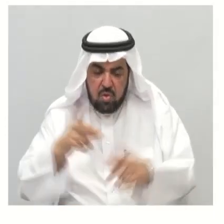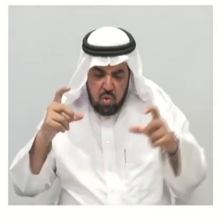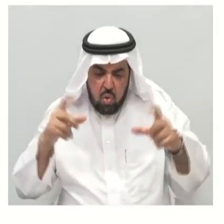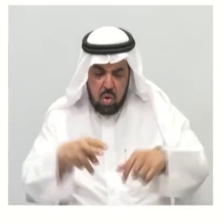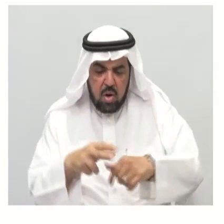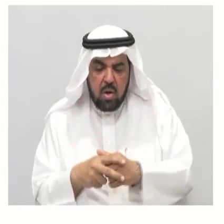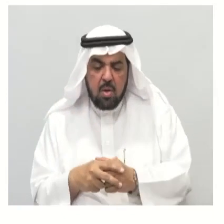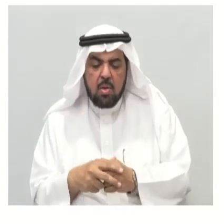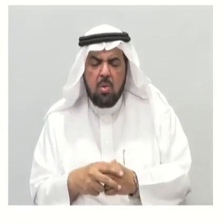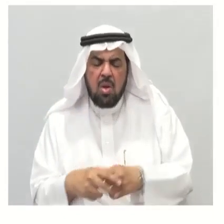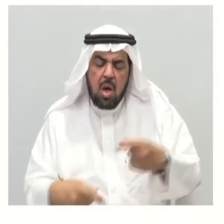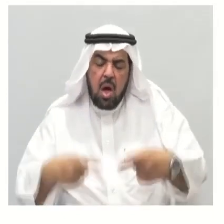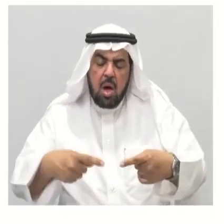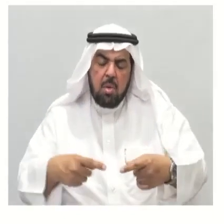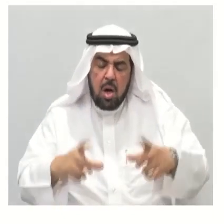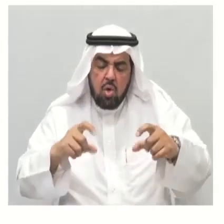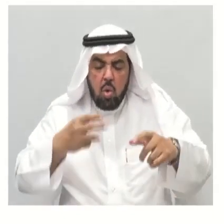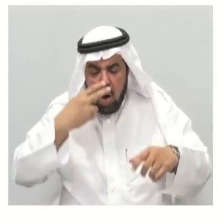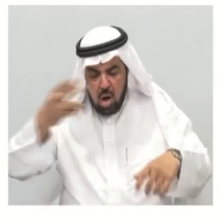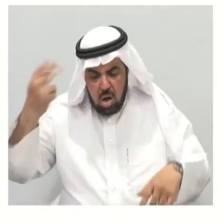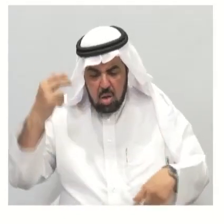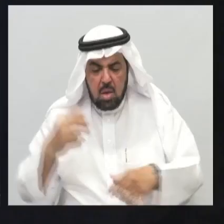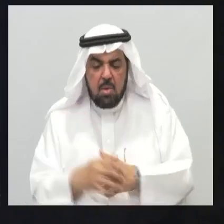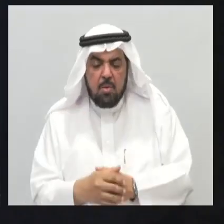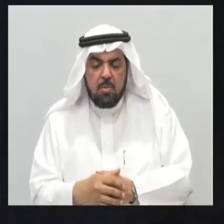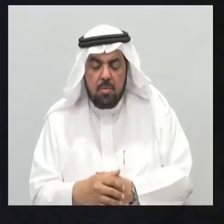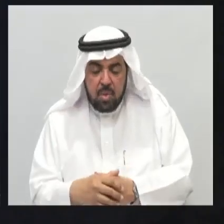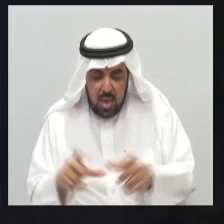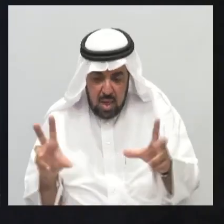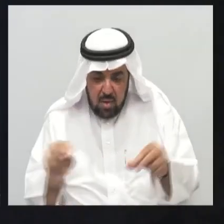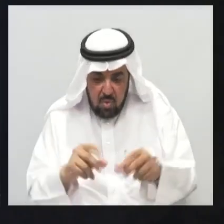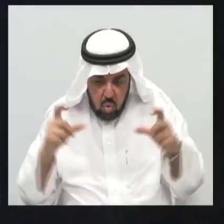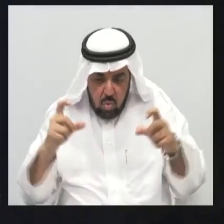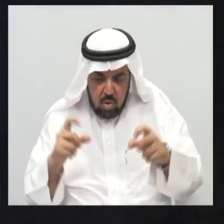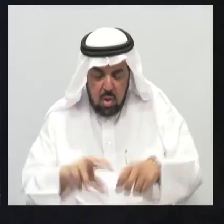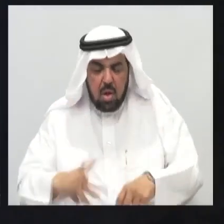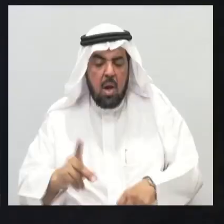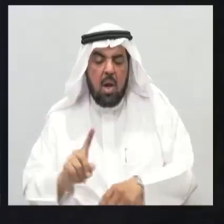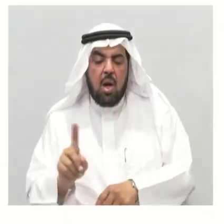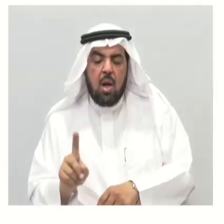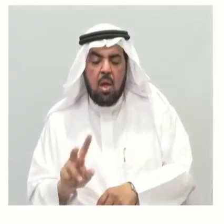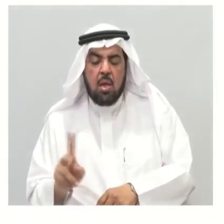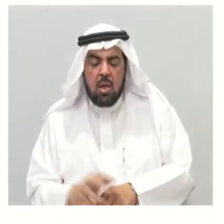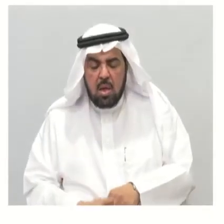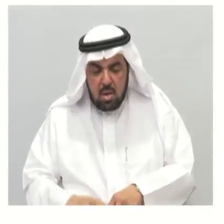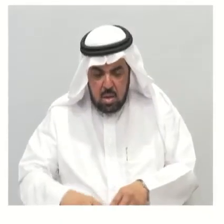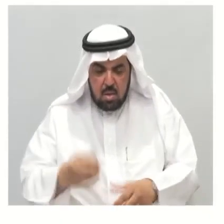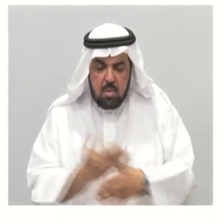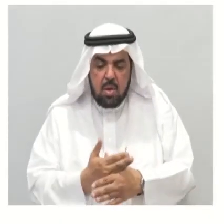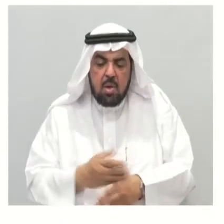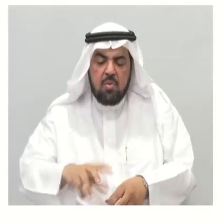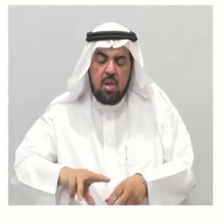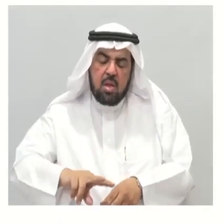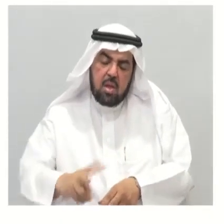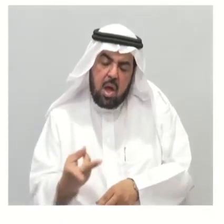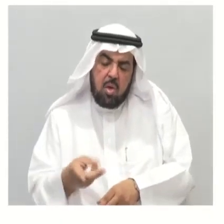هنا وقارنها مع الصورة التي قبل قليل، هل هما نفس الصورتان؟ بالطبع لا، لأنه حدث تغير